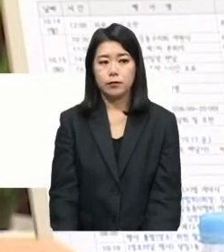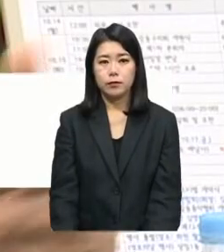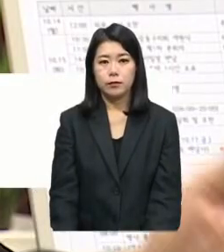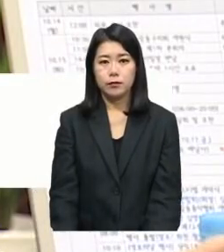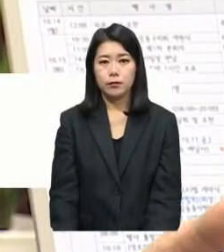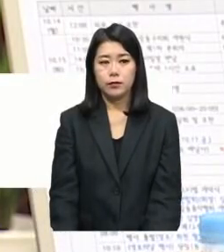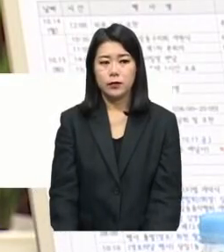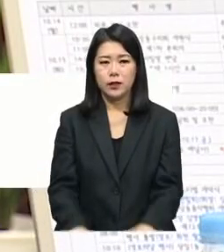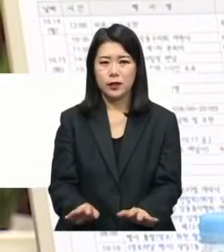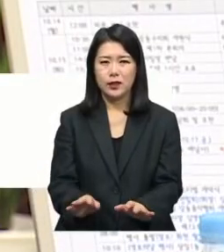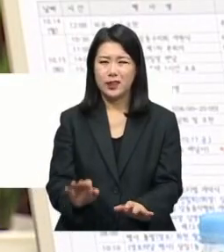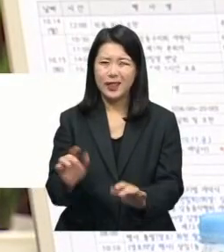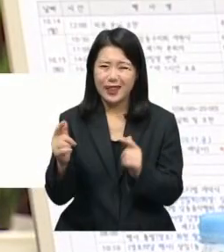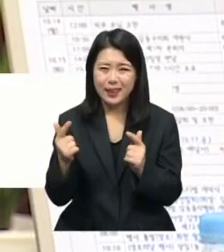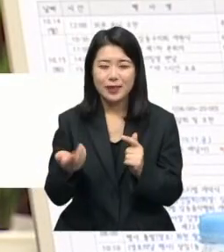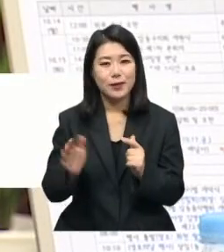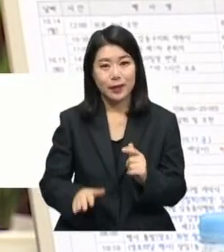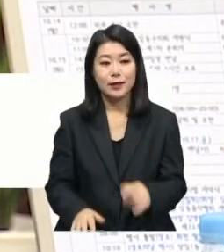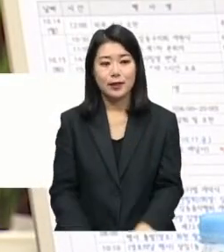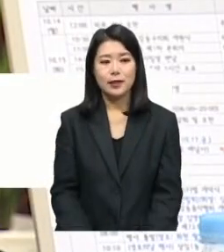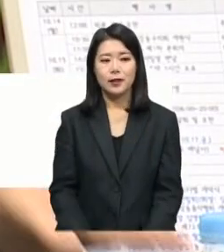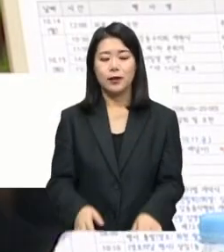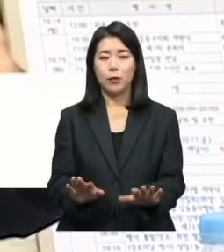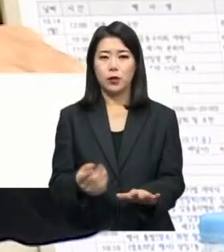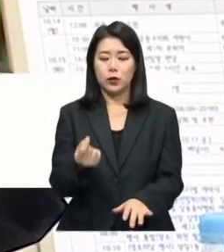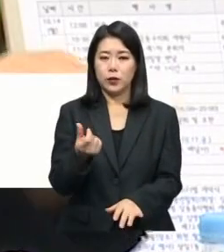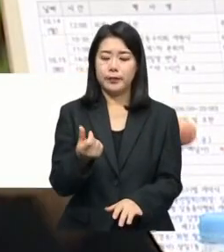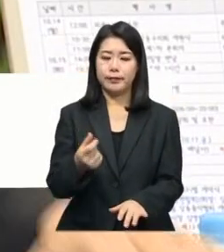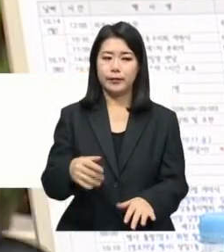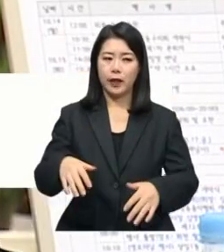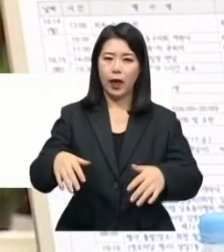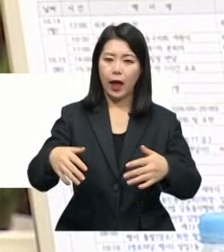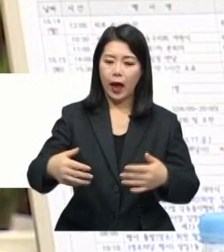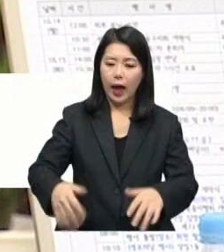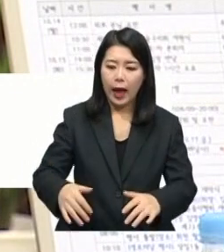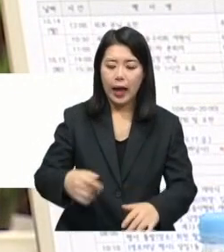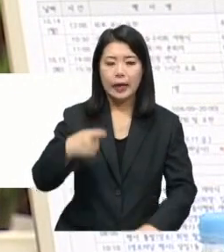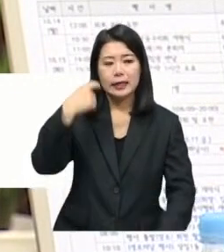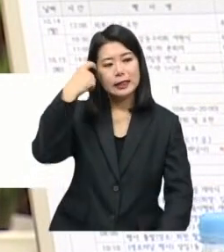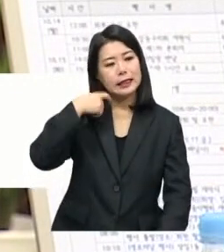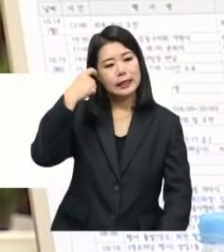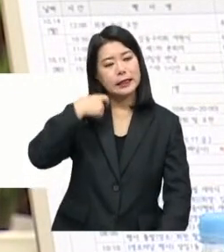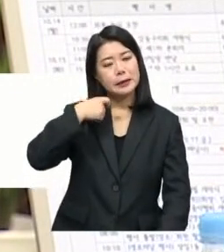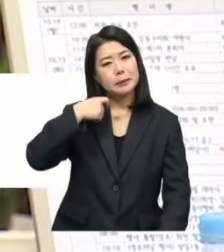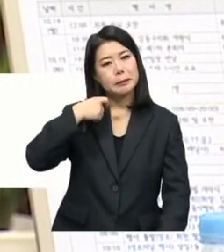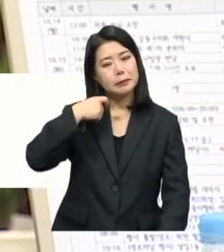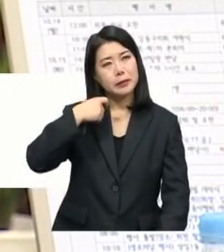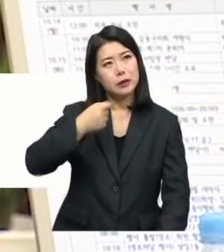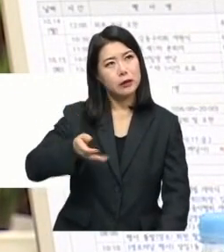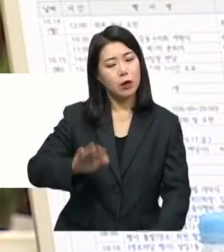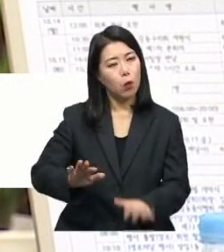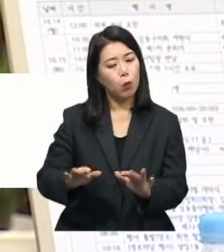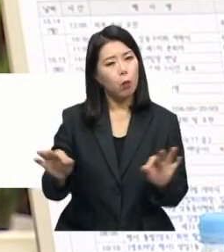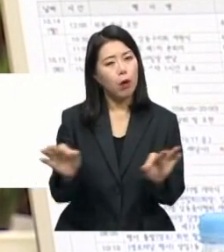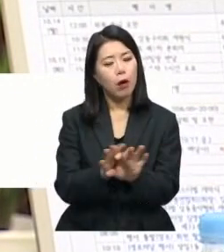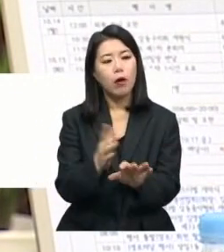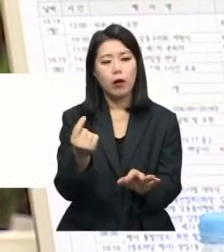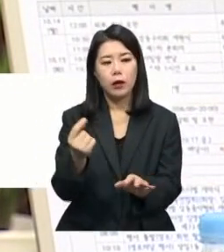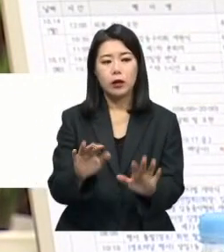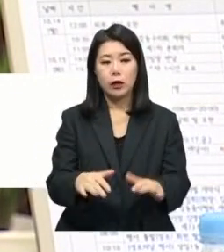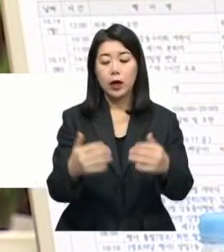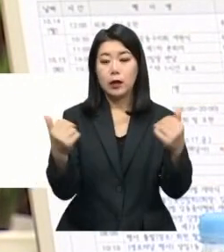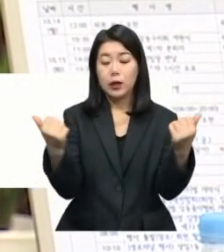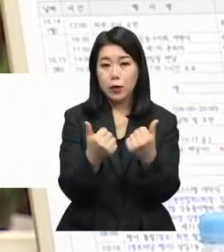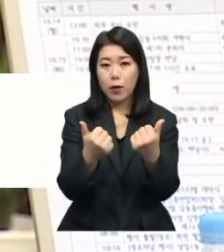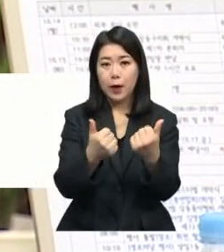구청 뭐 편을 든다기보다도 그런 그 약간 느슨해지는 그런 부분이 없어진다고 봅니다. 의회직으로